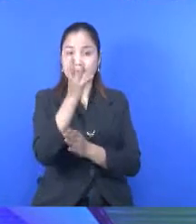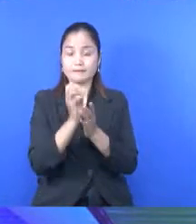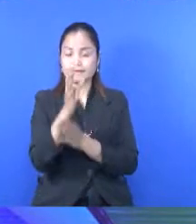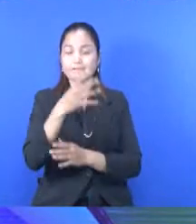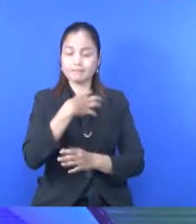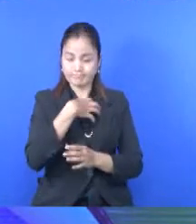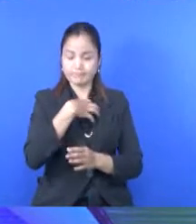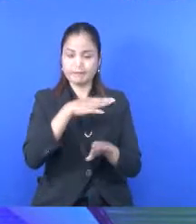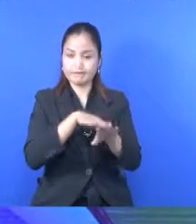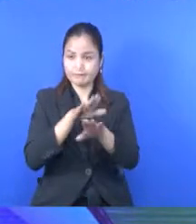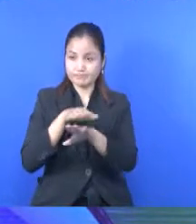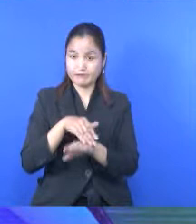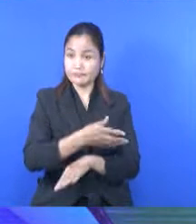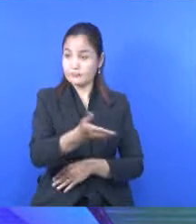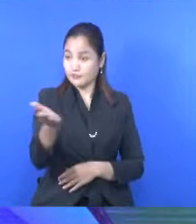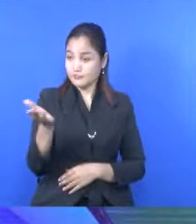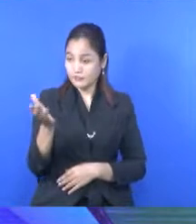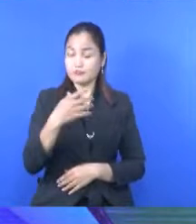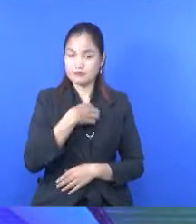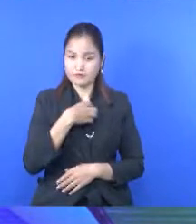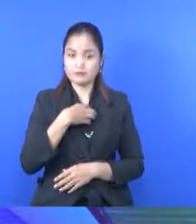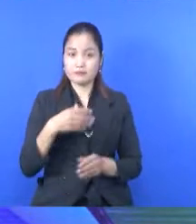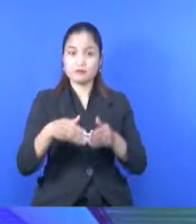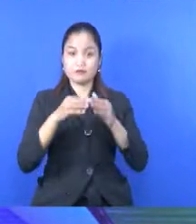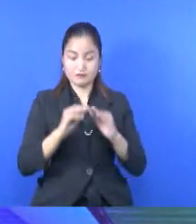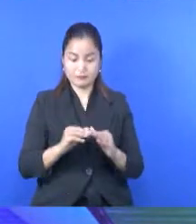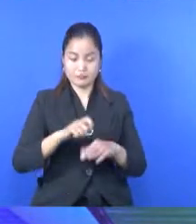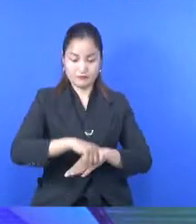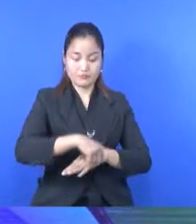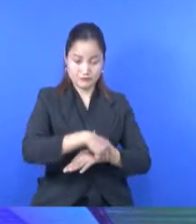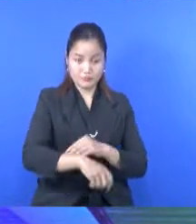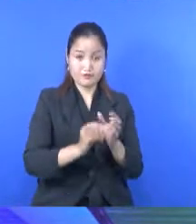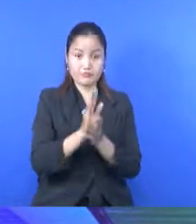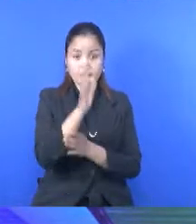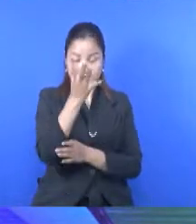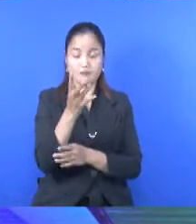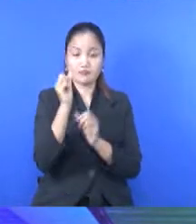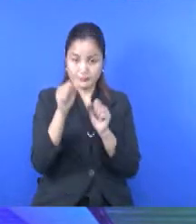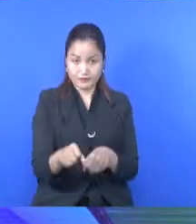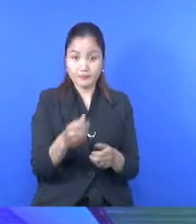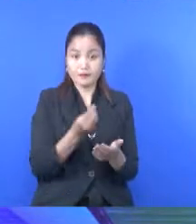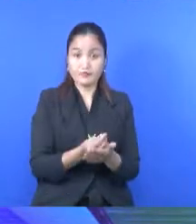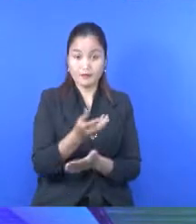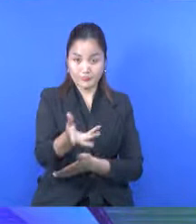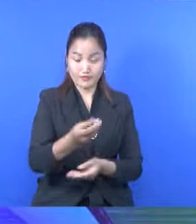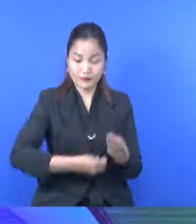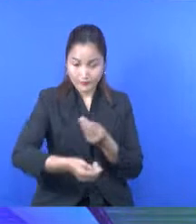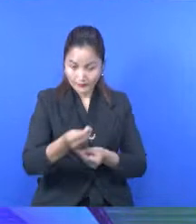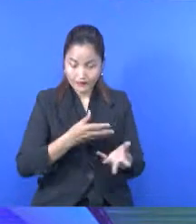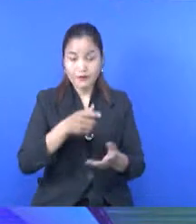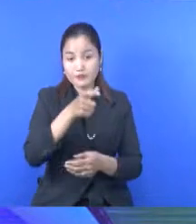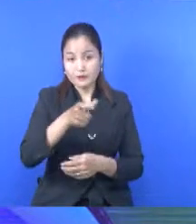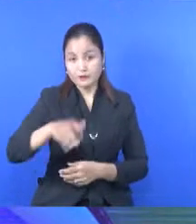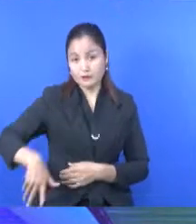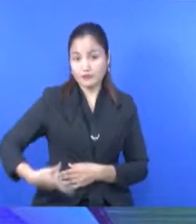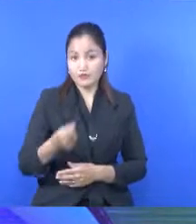bị cướp ma chật than đầm bay bằng can tận nập hoa đầm lồng mí nâng miền trà tổ tua tinh đầm lồng mí sang bị cả dì con nơi con